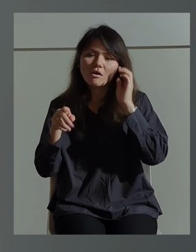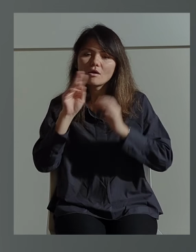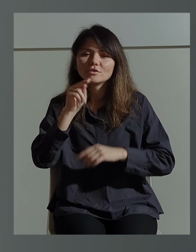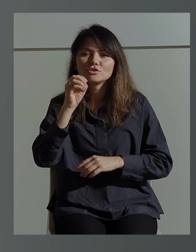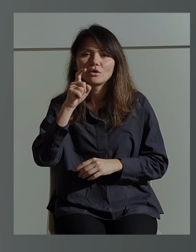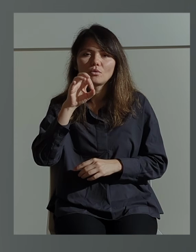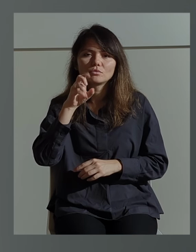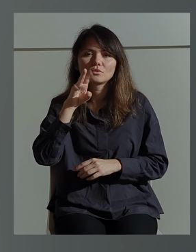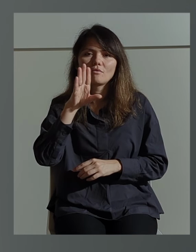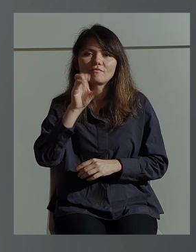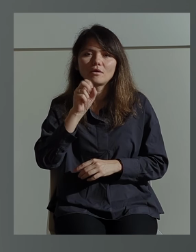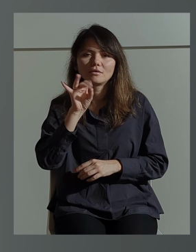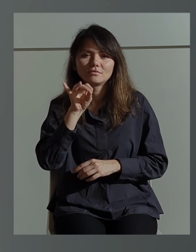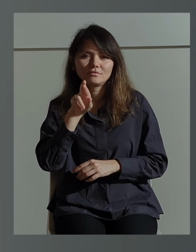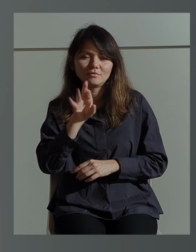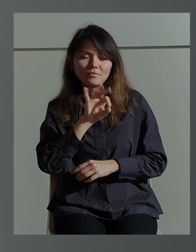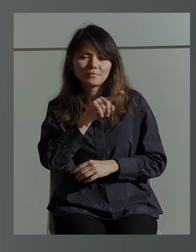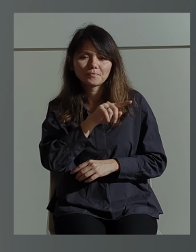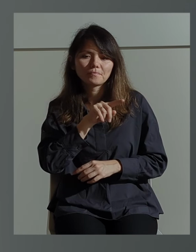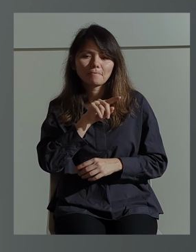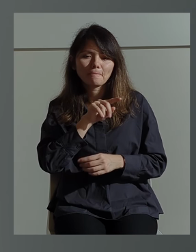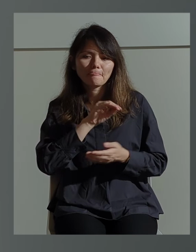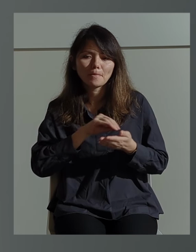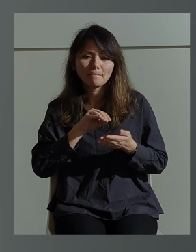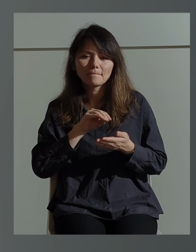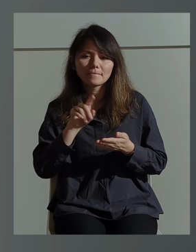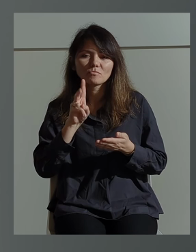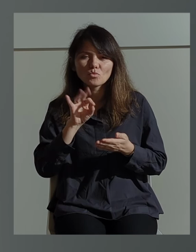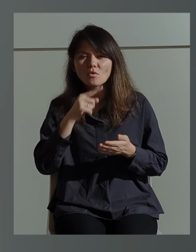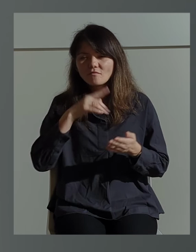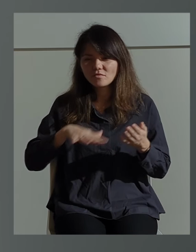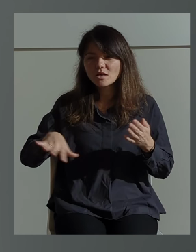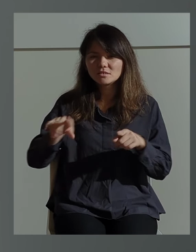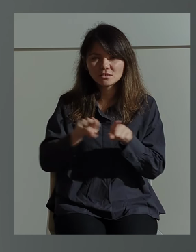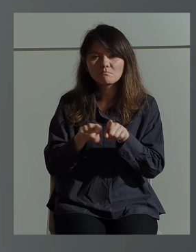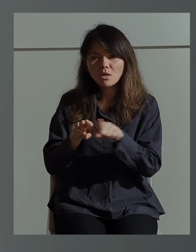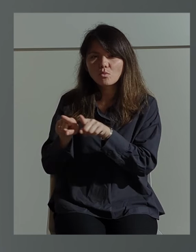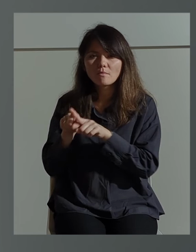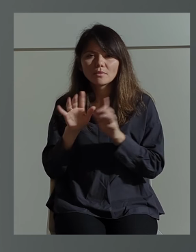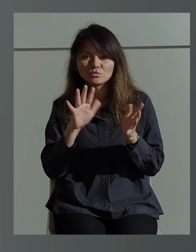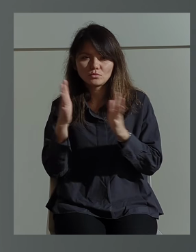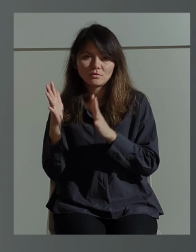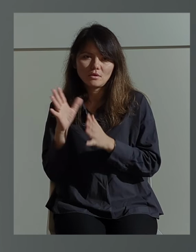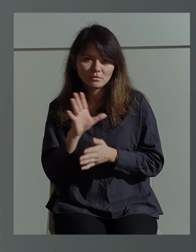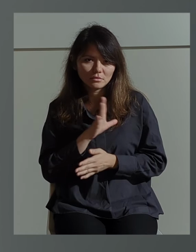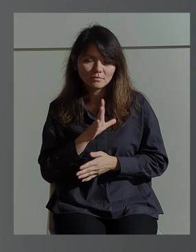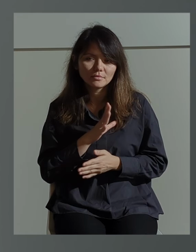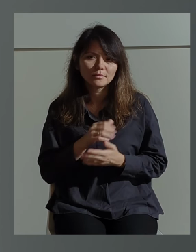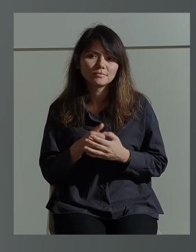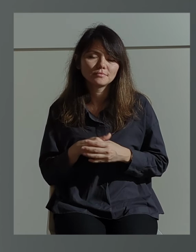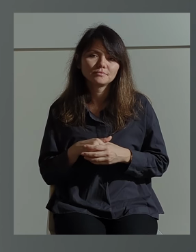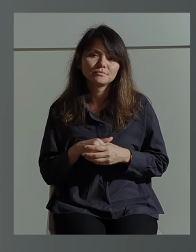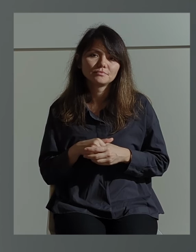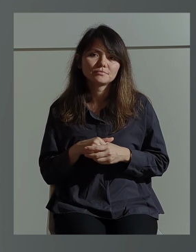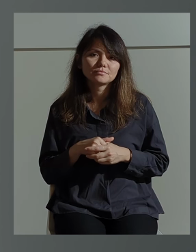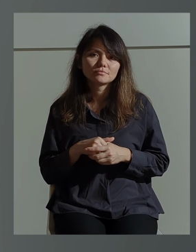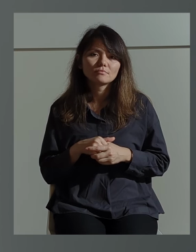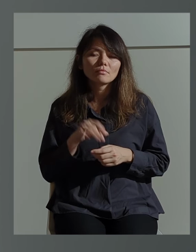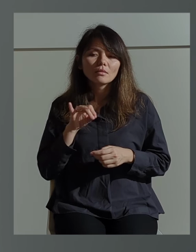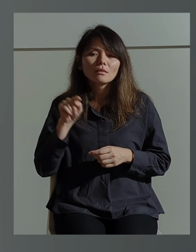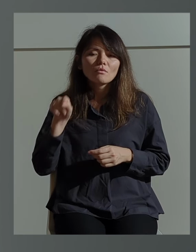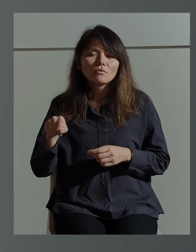Чехословакии Вот Но я думаю Российский опыт подобный же и есть Советский опыт вот а и